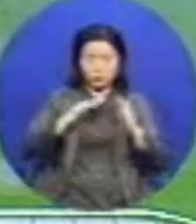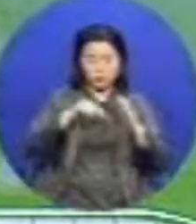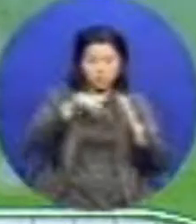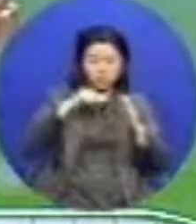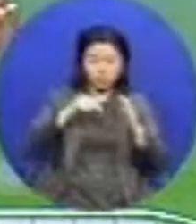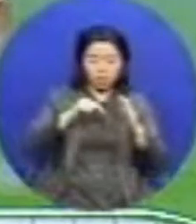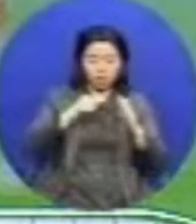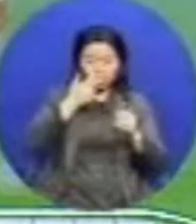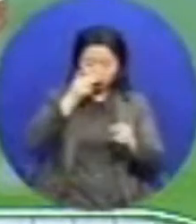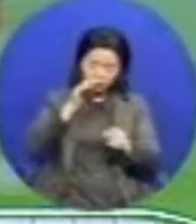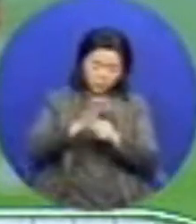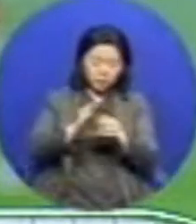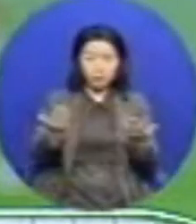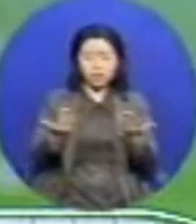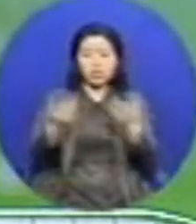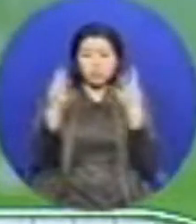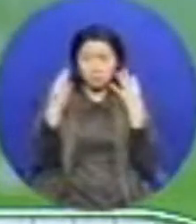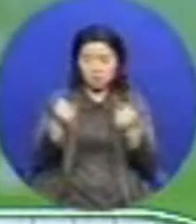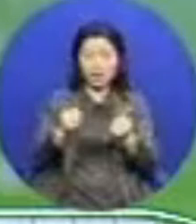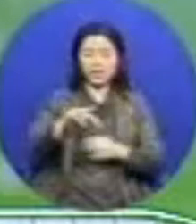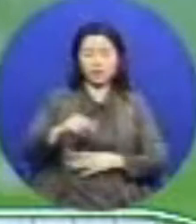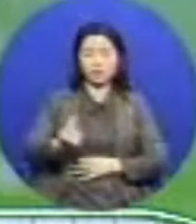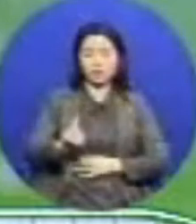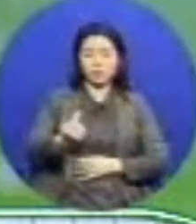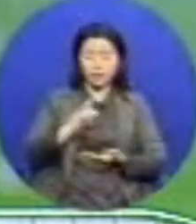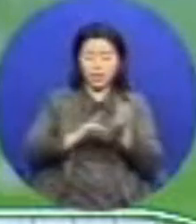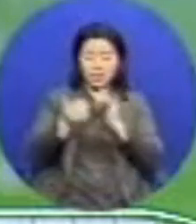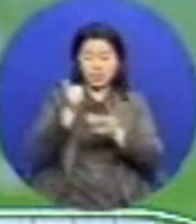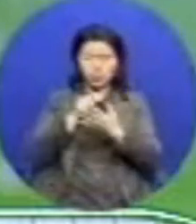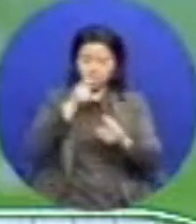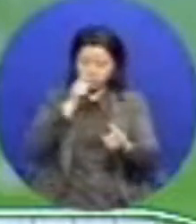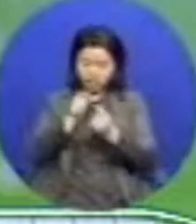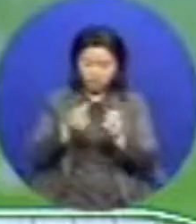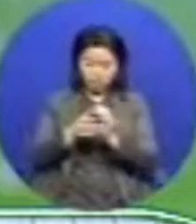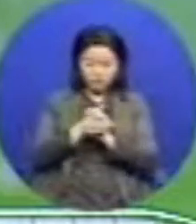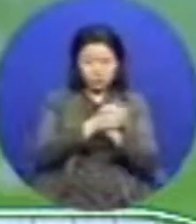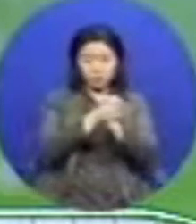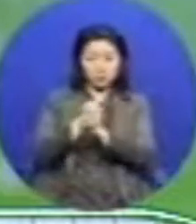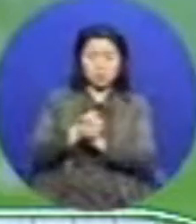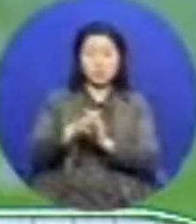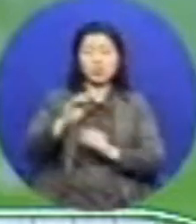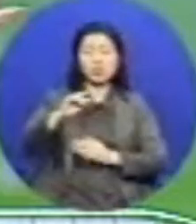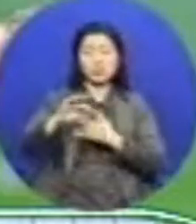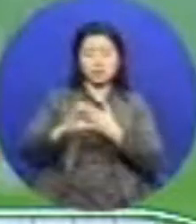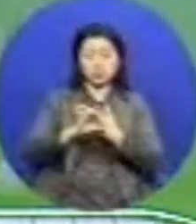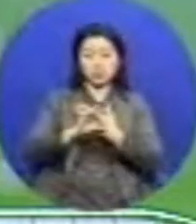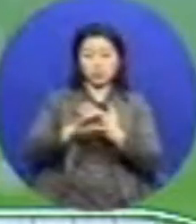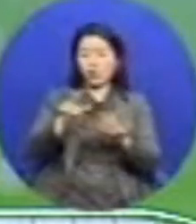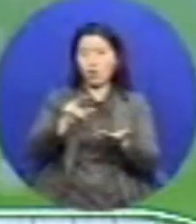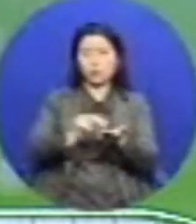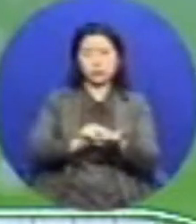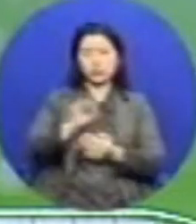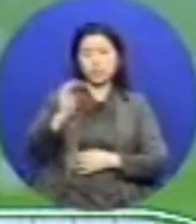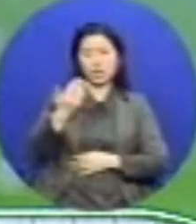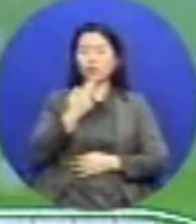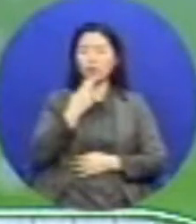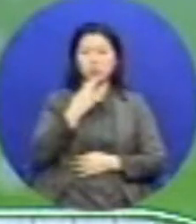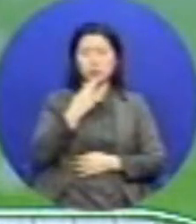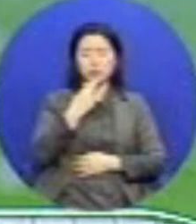예수님을 알고 나면 예수님과 친밀히 지고 나면 그러면 더 이상 문제가 될 게 없어요